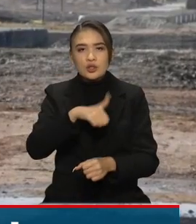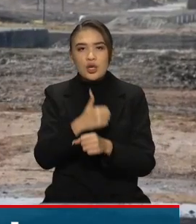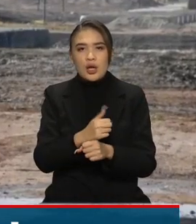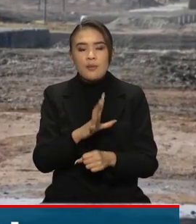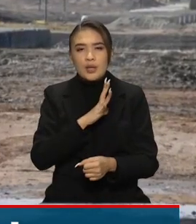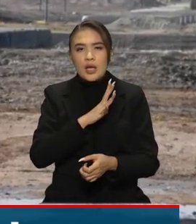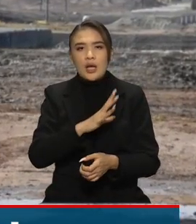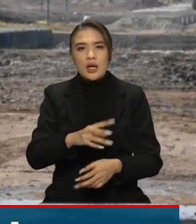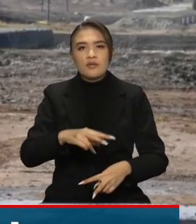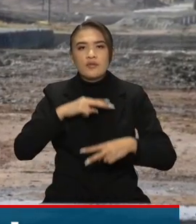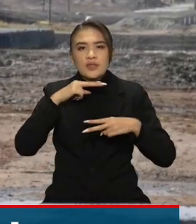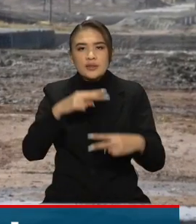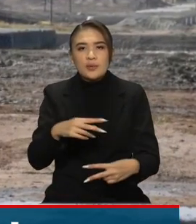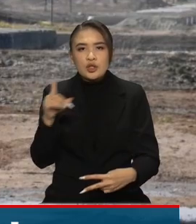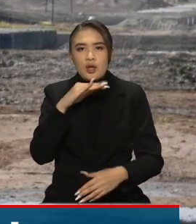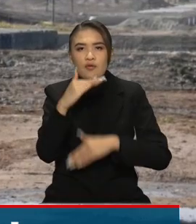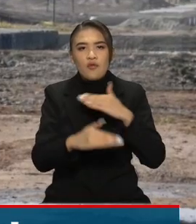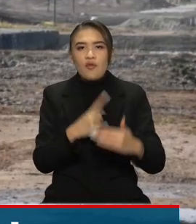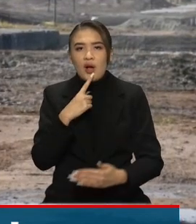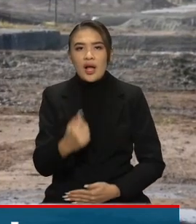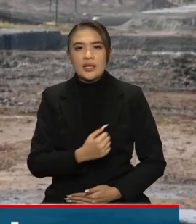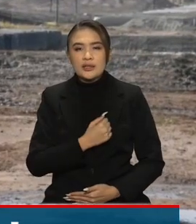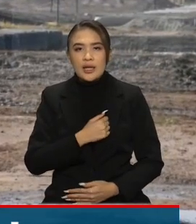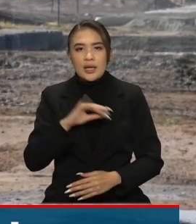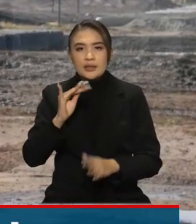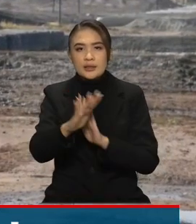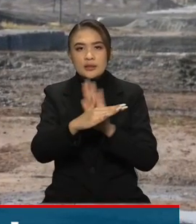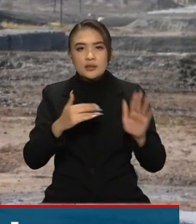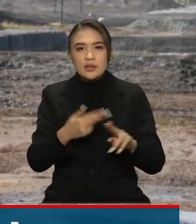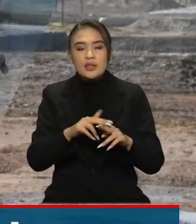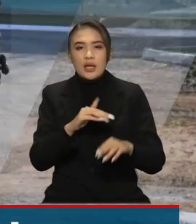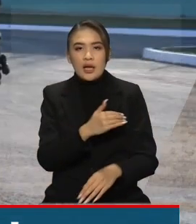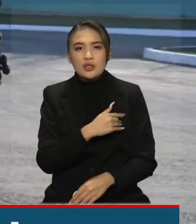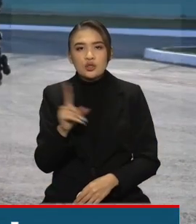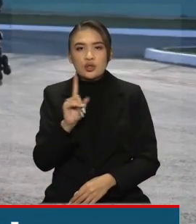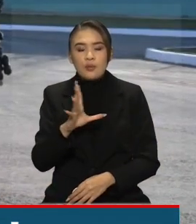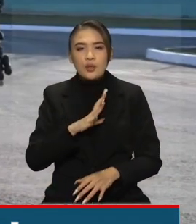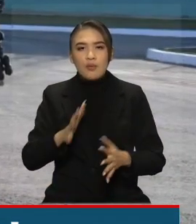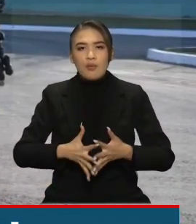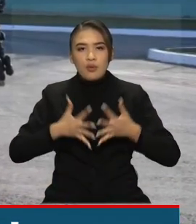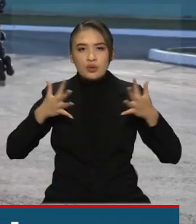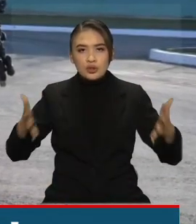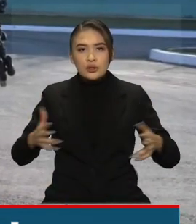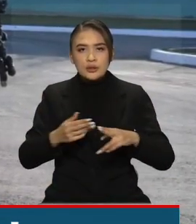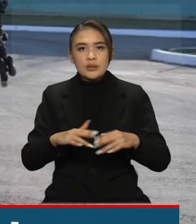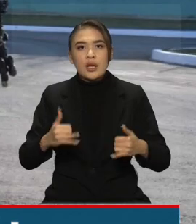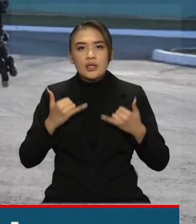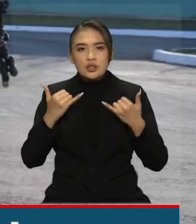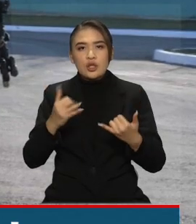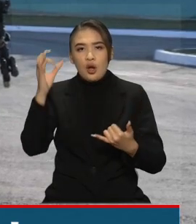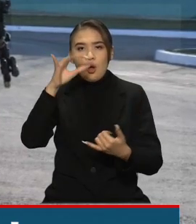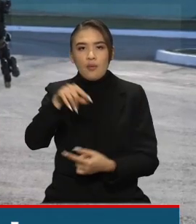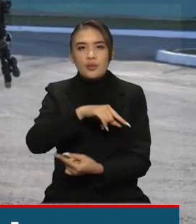подчеркнул перспективность развития военной отрасли и призвал содействовать развитию отечественных компаний относящихся к